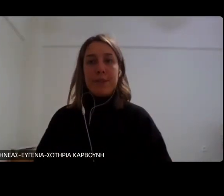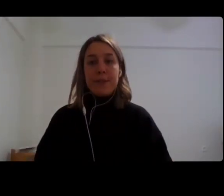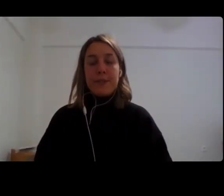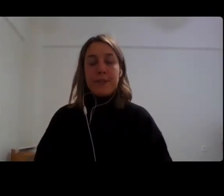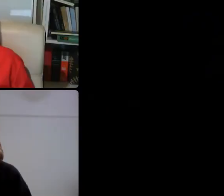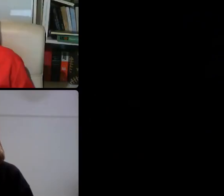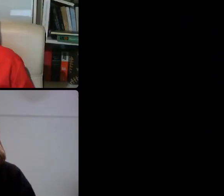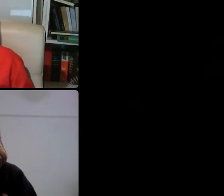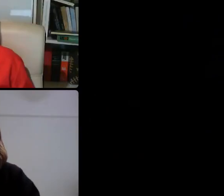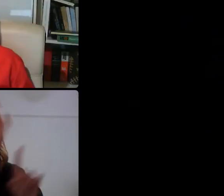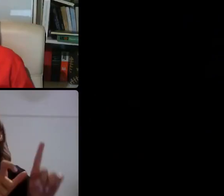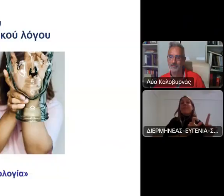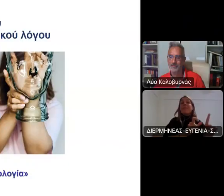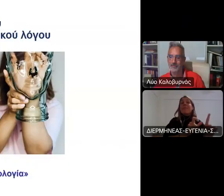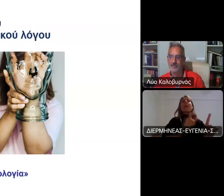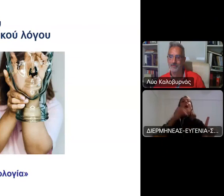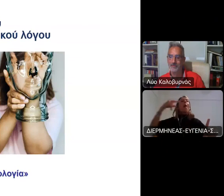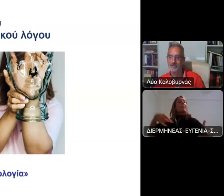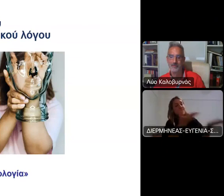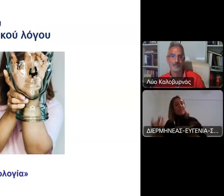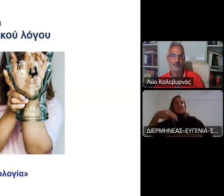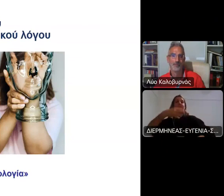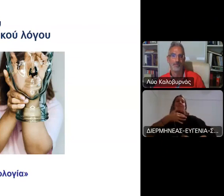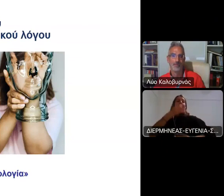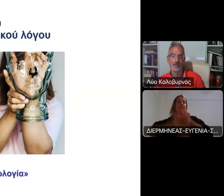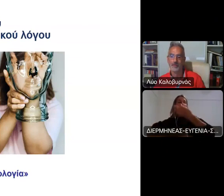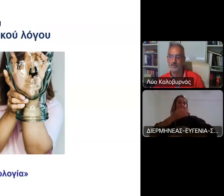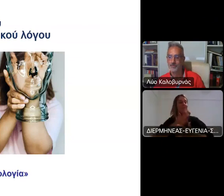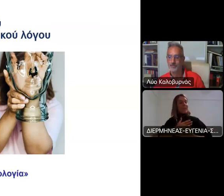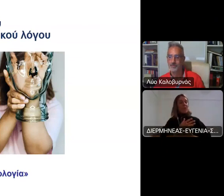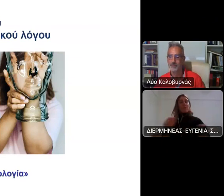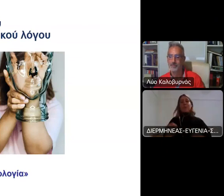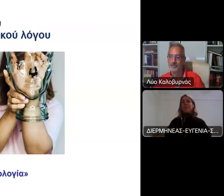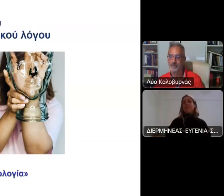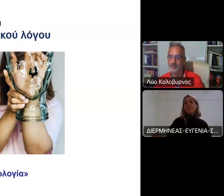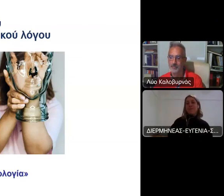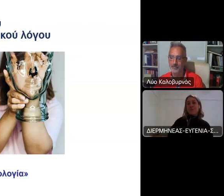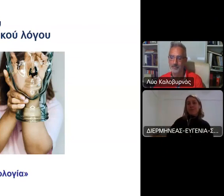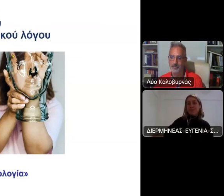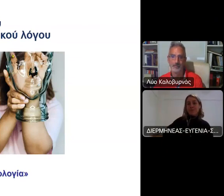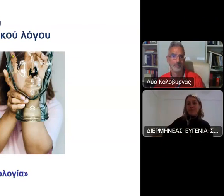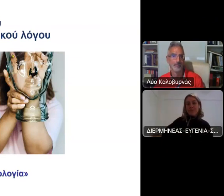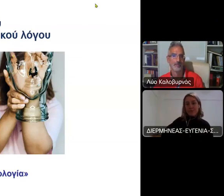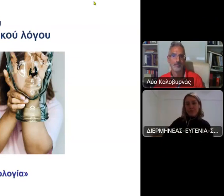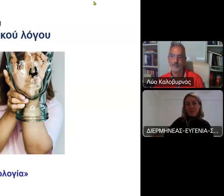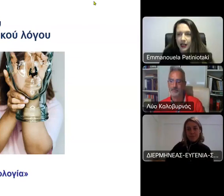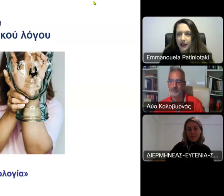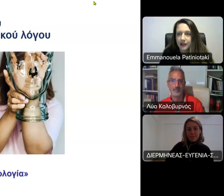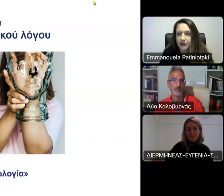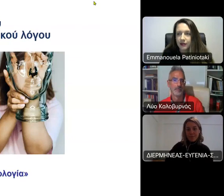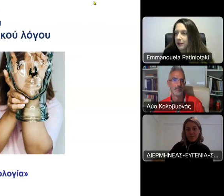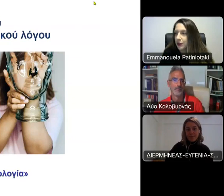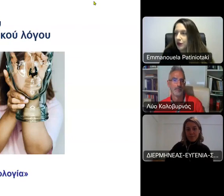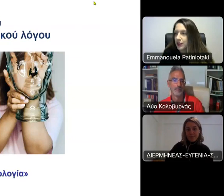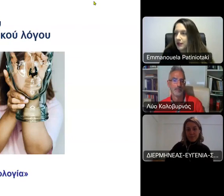Κυρία Πατινιωτάκη, έχετε το λόγο. Ευχαριστούμε. Ευχαριστώ και εγώ. Θα μπορούσατε να μου επιβεβαιώσετε αν βλέπετε